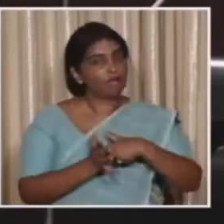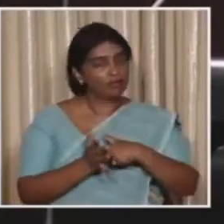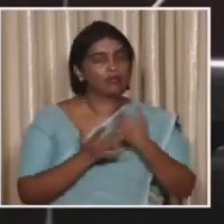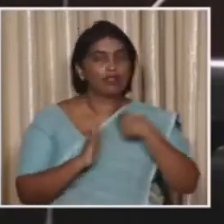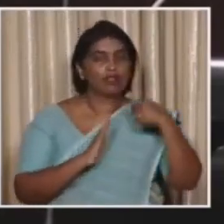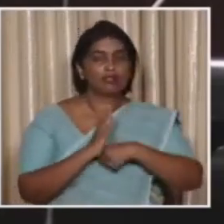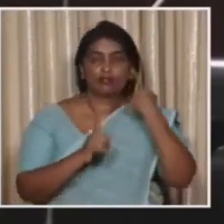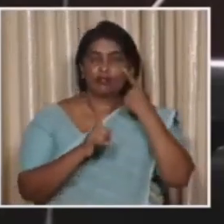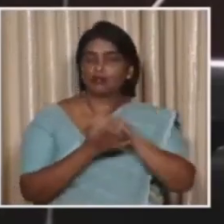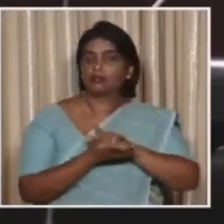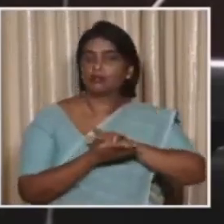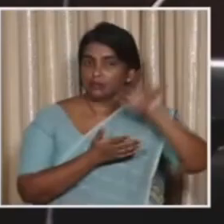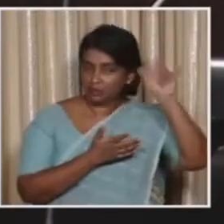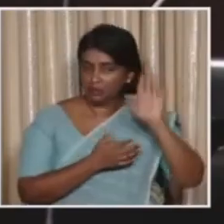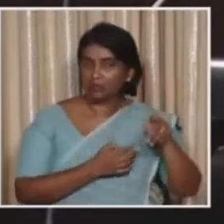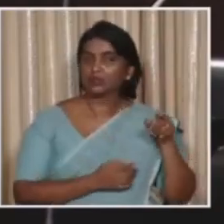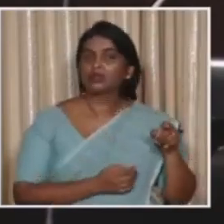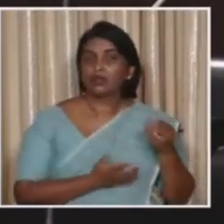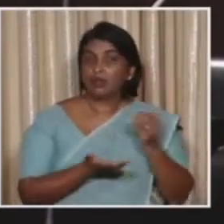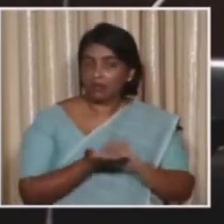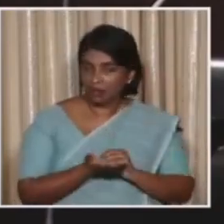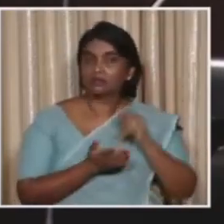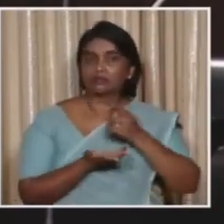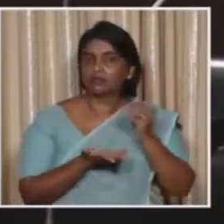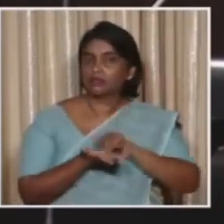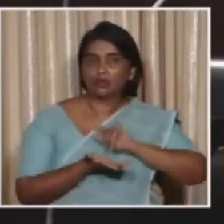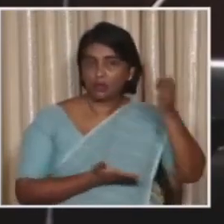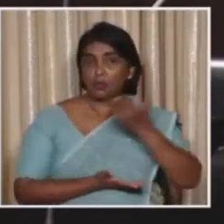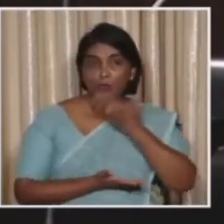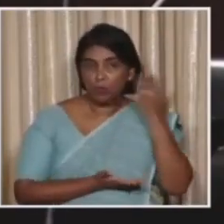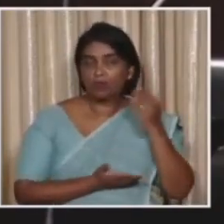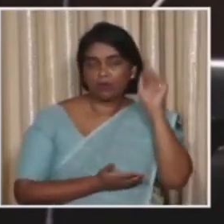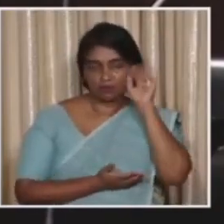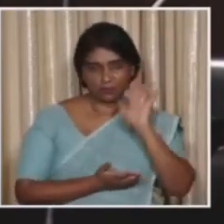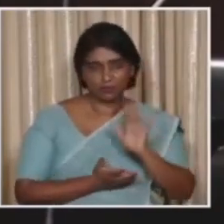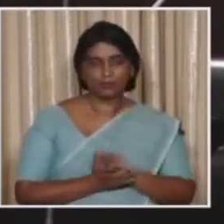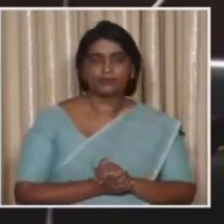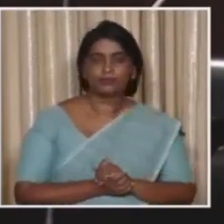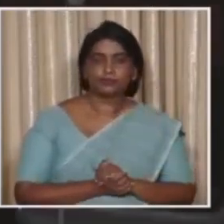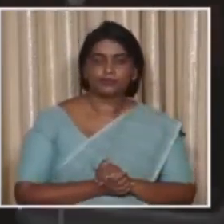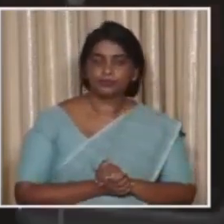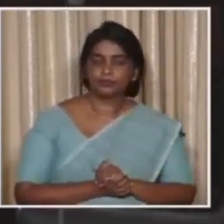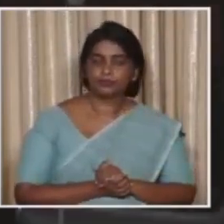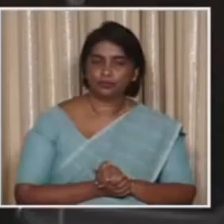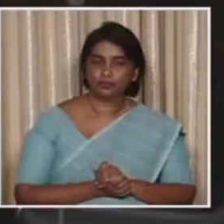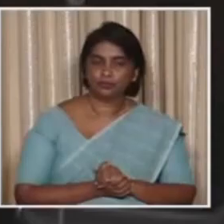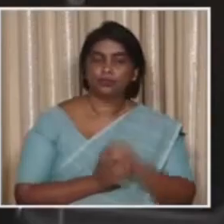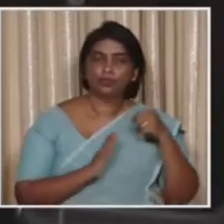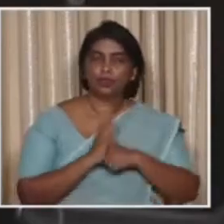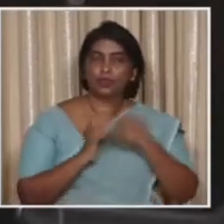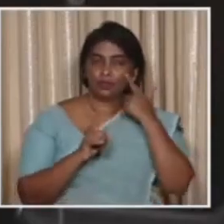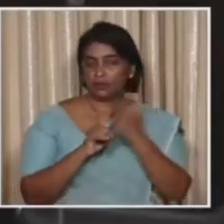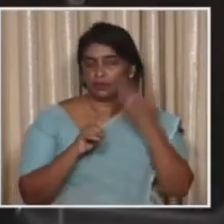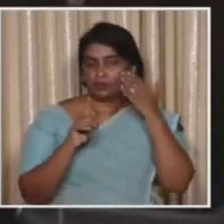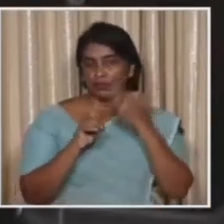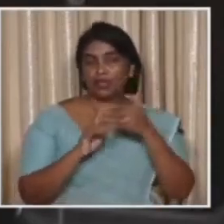දකුණු කොරියාවට ගිය අය, ඊශ්‍රායලට ගිය අයව දෙවත වතාවක් ඒ රටවලට යවන්න පුළුවන්කමක් තියෙනවද කියලා ඔබතුමාගෙන් දැනගන්න කැමතියි. දකුණු කොරියාව